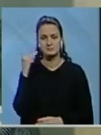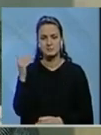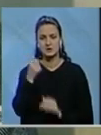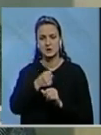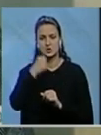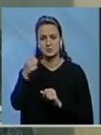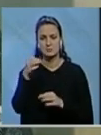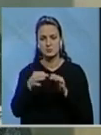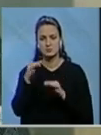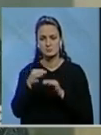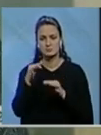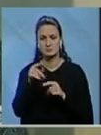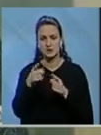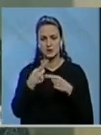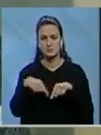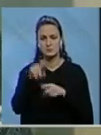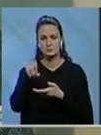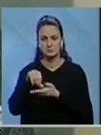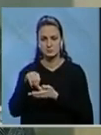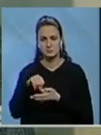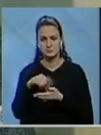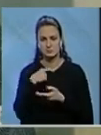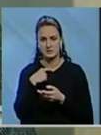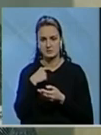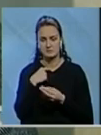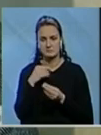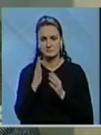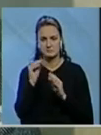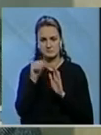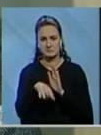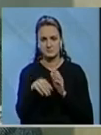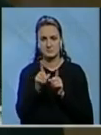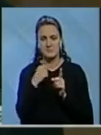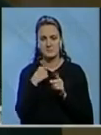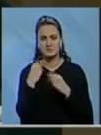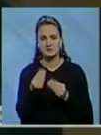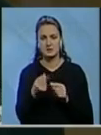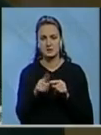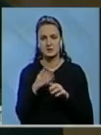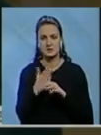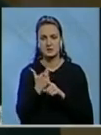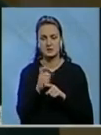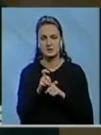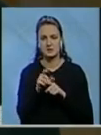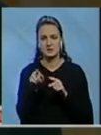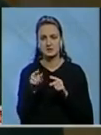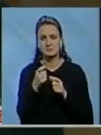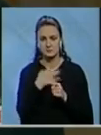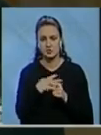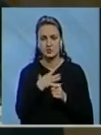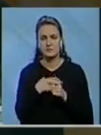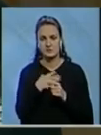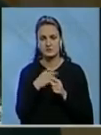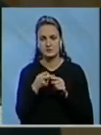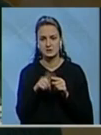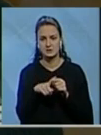დანიშნულმა მოსამართლეებთან ალიანსში მყოფმა წევრებმა მისცენ ხმა მოსამართლე კანდიდატებს. ეს არის ძალიან საბაზისო საკითხები, რომელიც